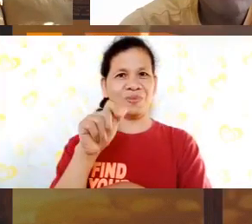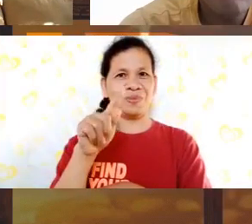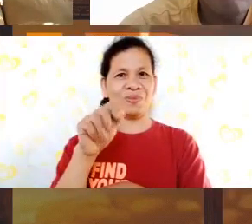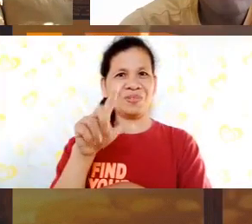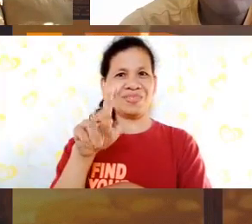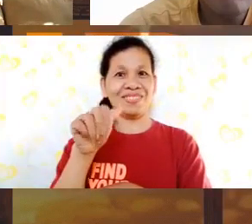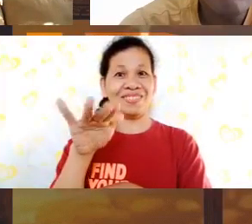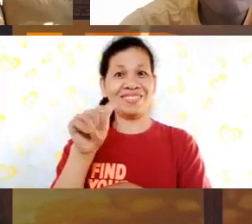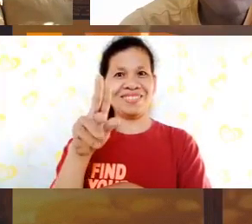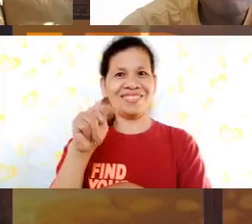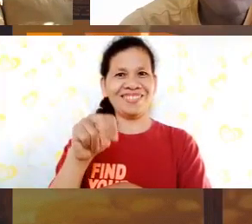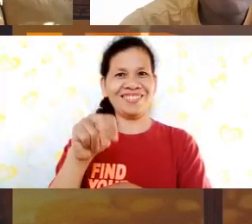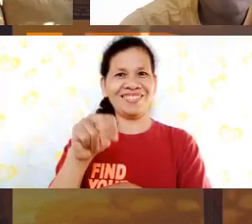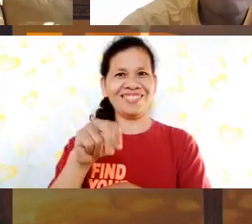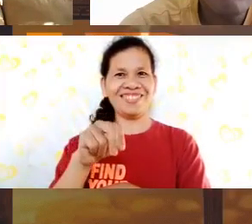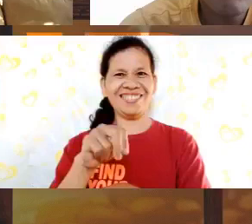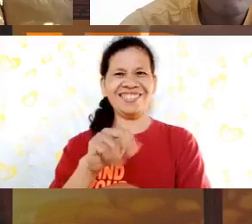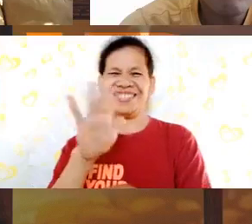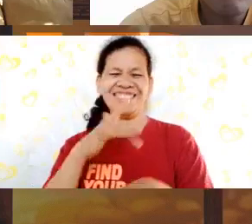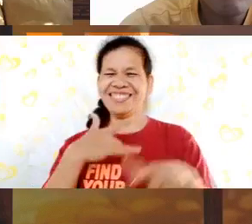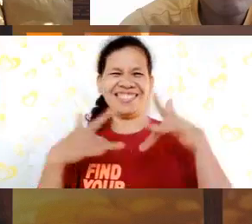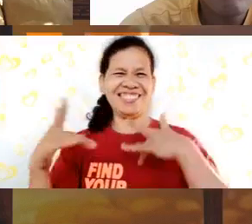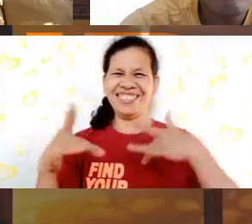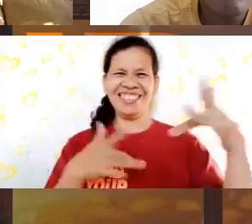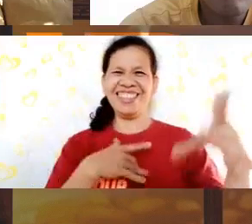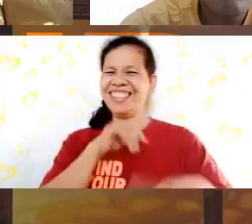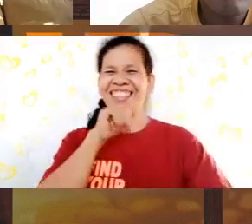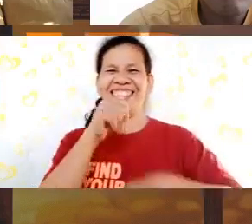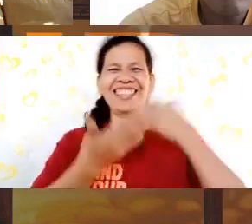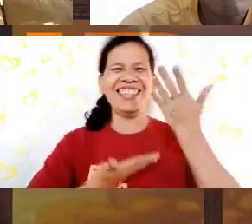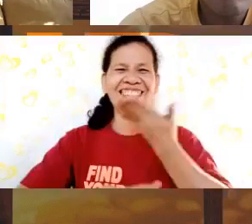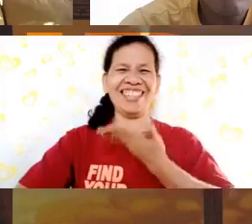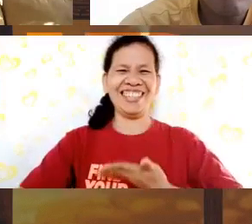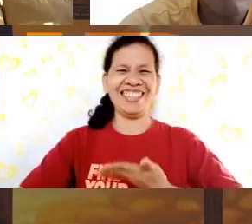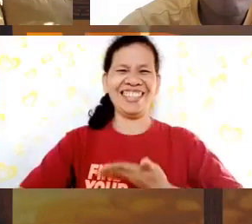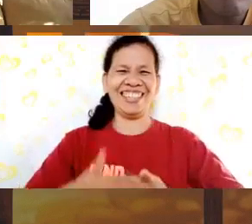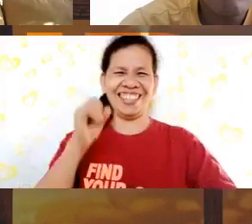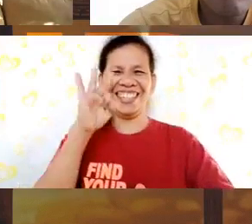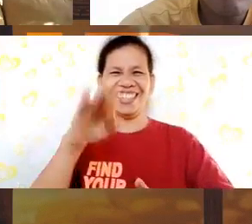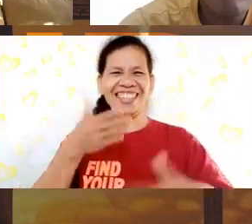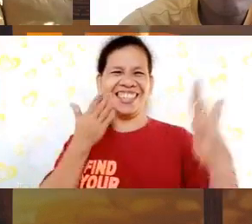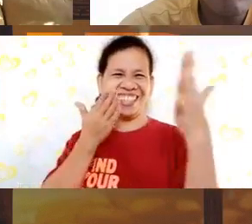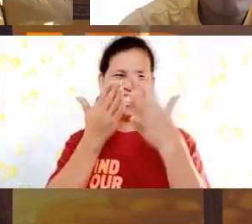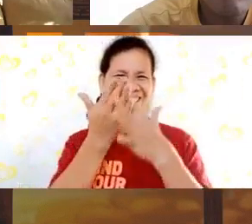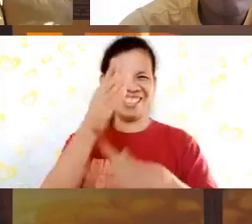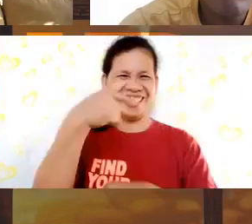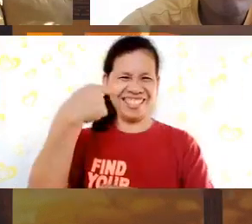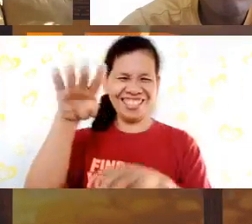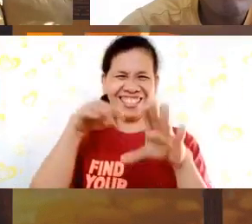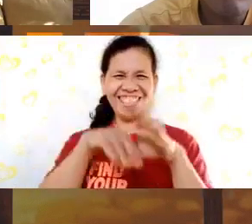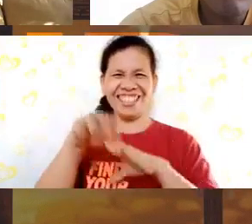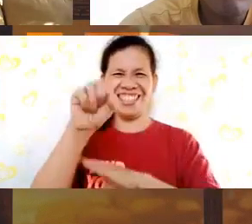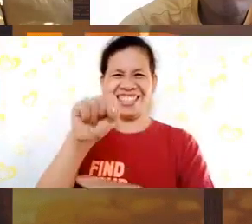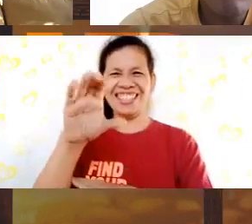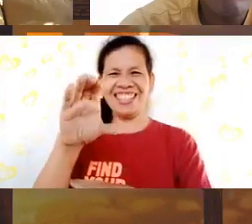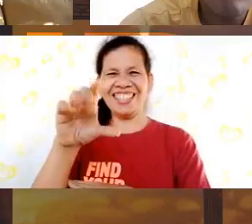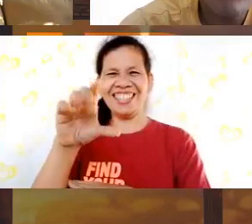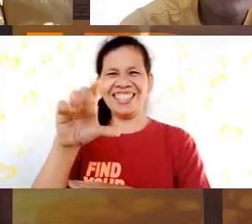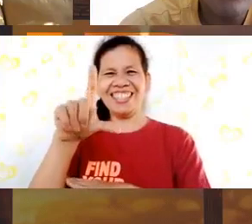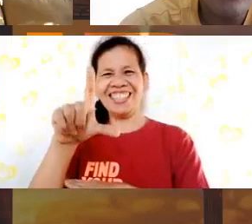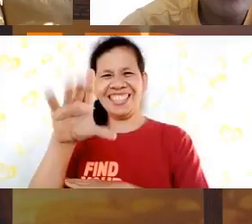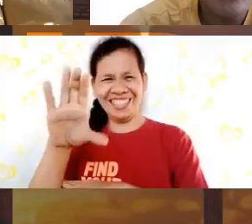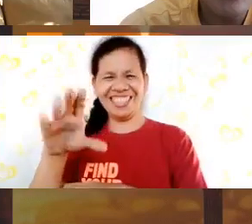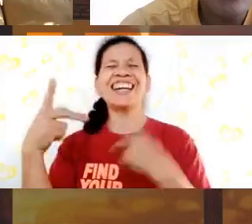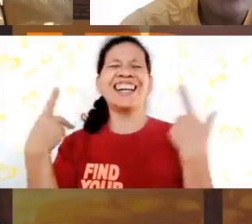Lina, huwag ka nang mag-alala, hindi ka na magugutom pag ikaw ay dumalaw sa South Central. Meron na pong